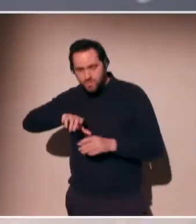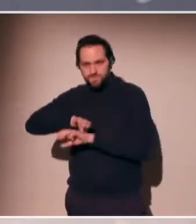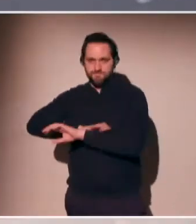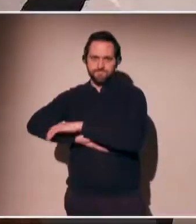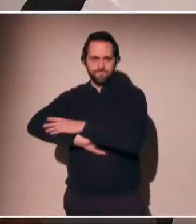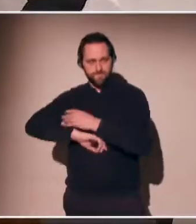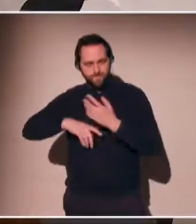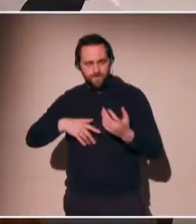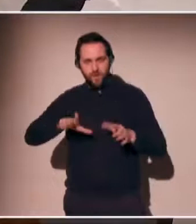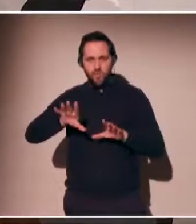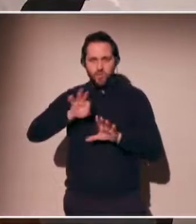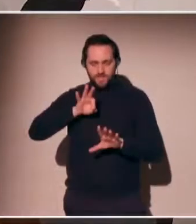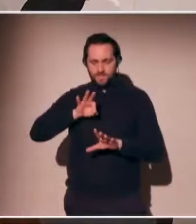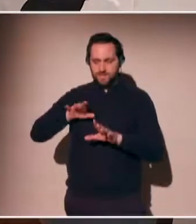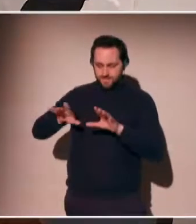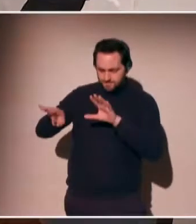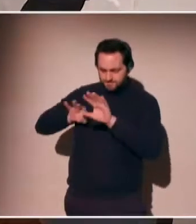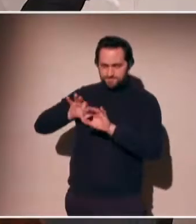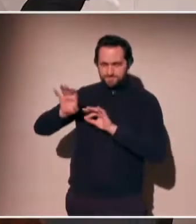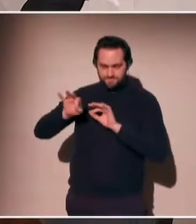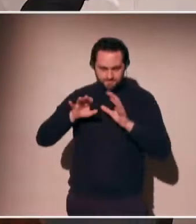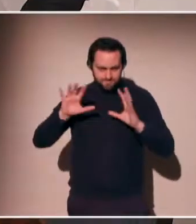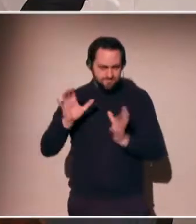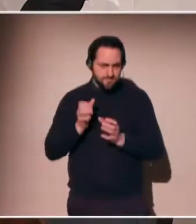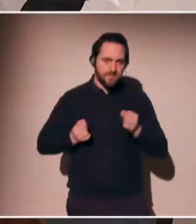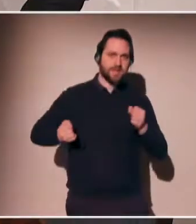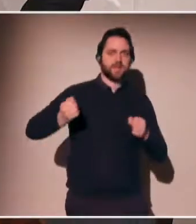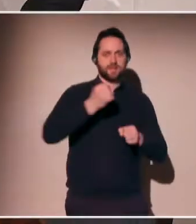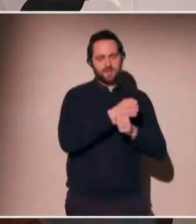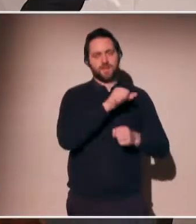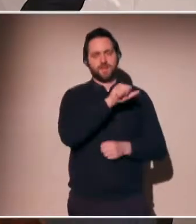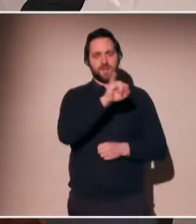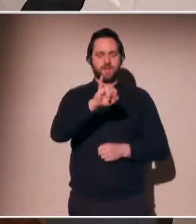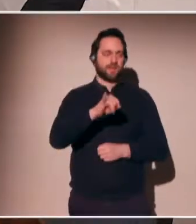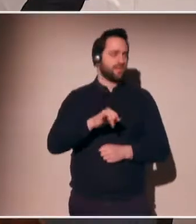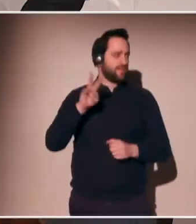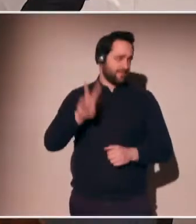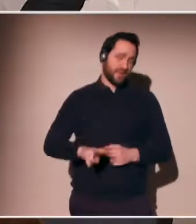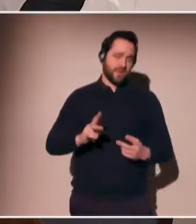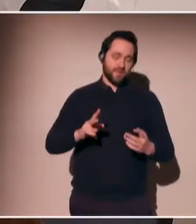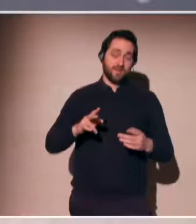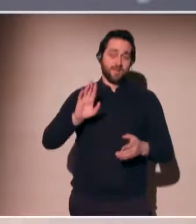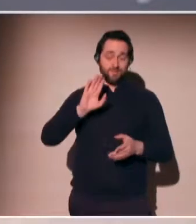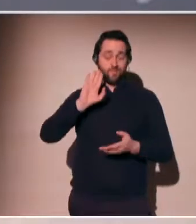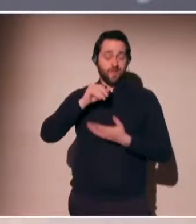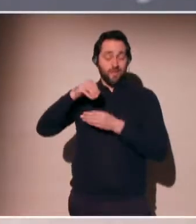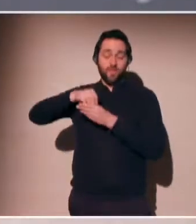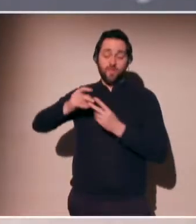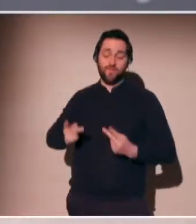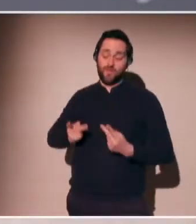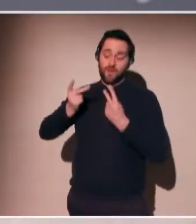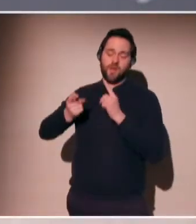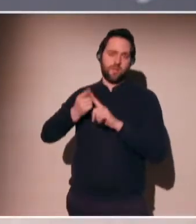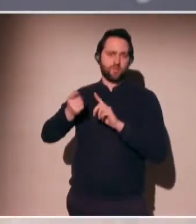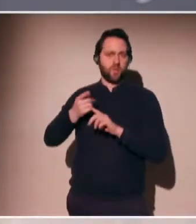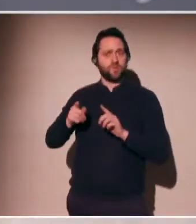qui rejoint ce que je disais tout à l'heure, c'est-à-dire qu'encore une fois, les valeurs, elles ne sont pas universelles. Et il y a un rôle qui est, de mon point de vue,